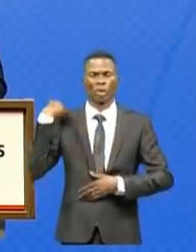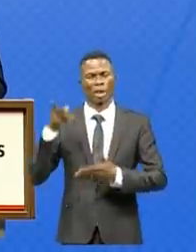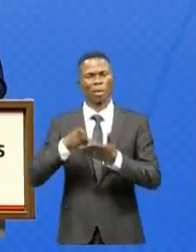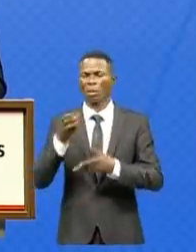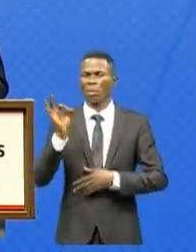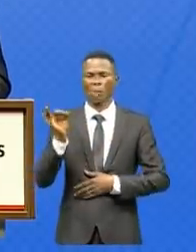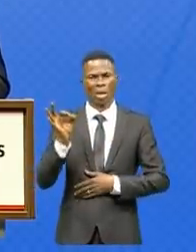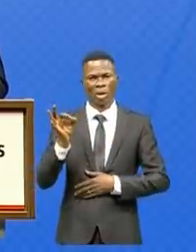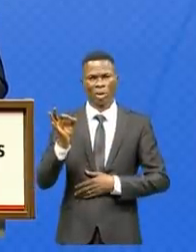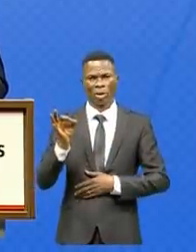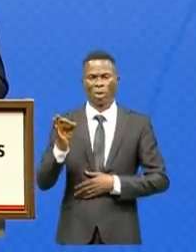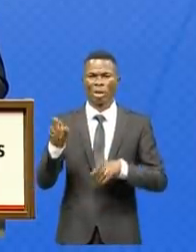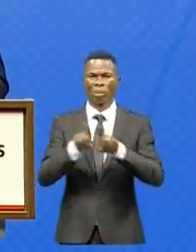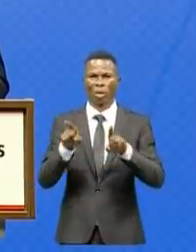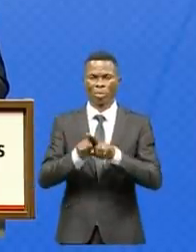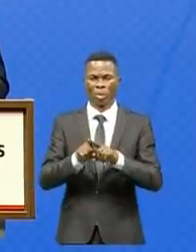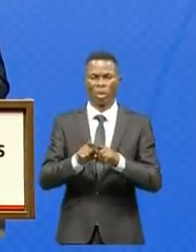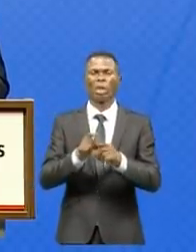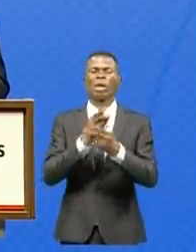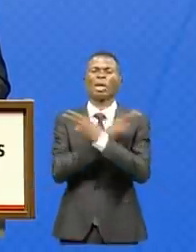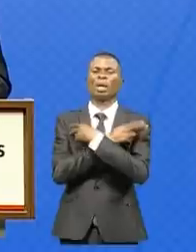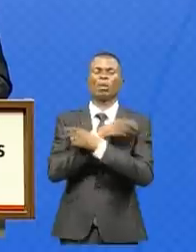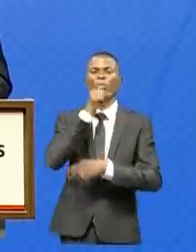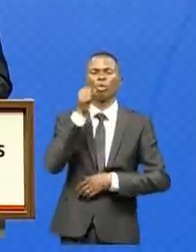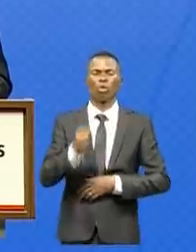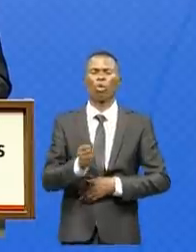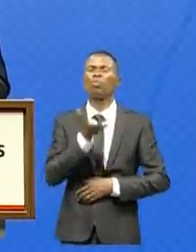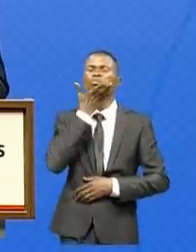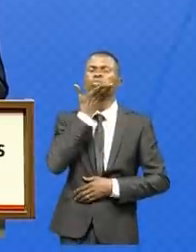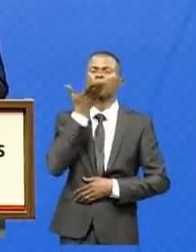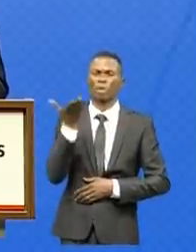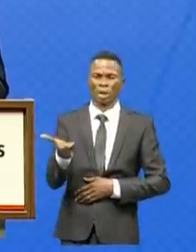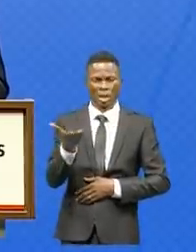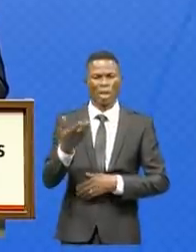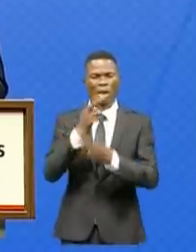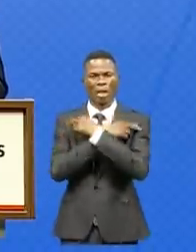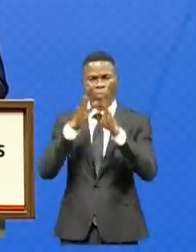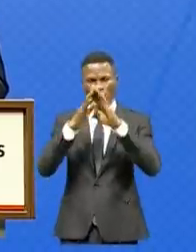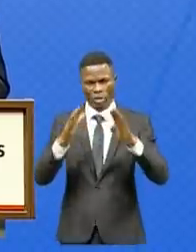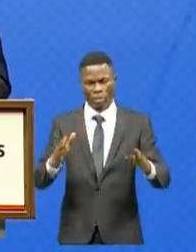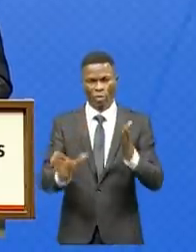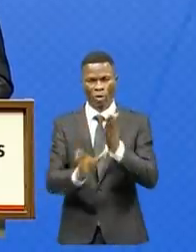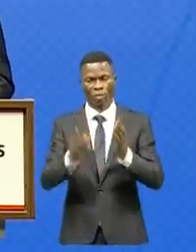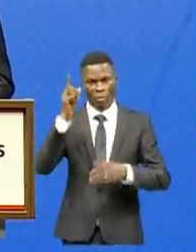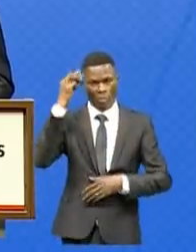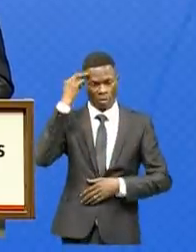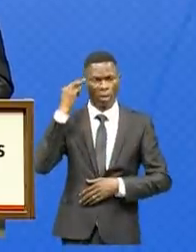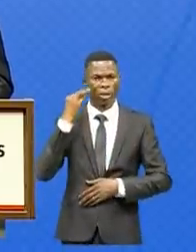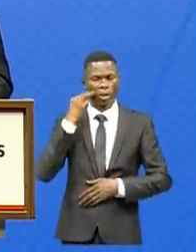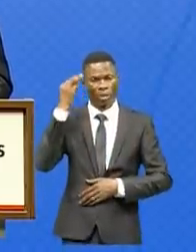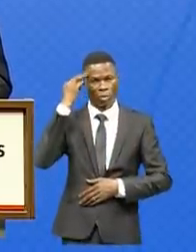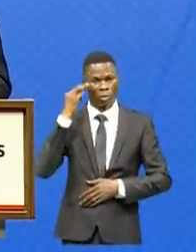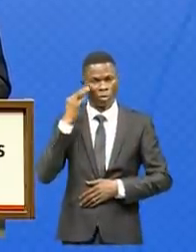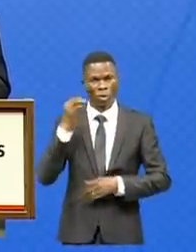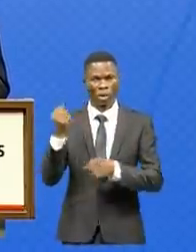payés relative à la mise à la retraite des agents et a très largement dépassé l'âge requis. Le vice-premier ministre, ministre